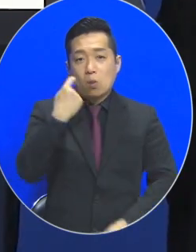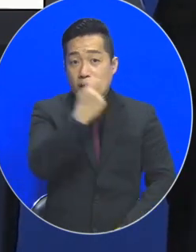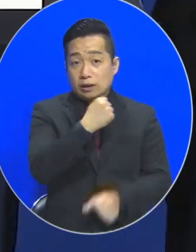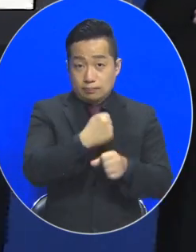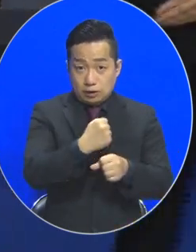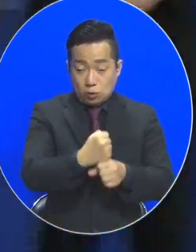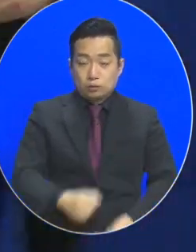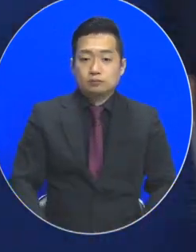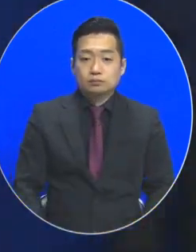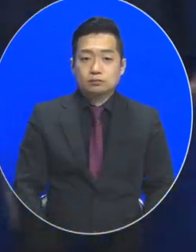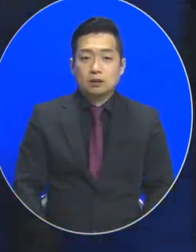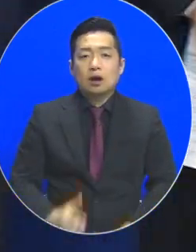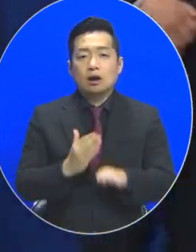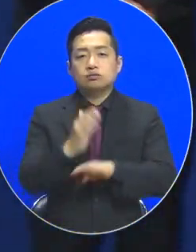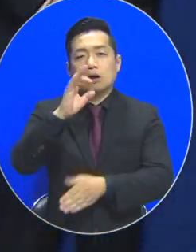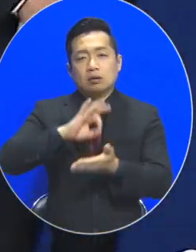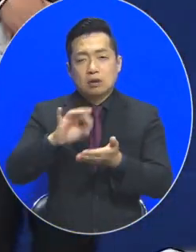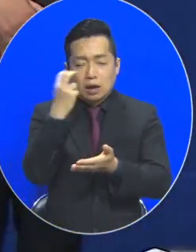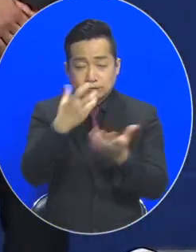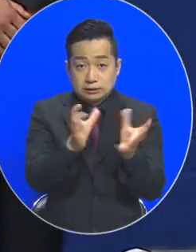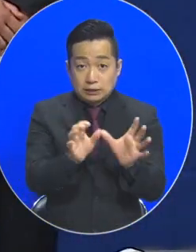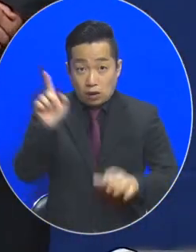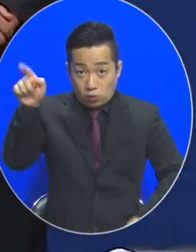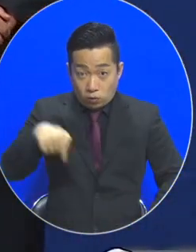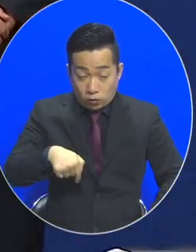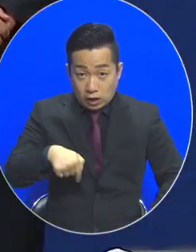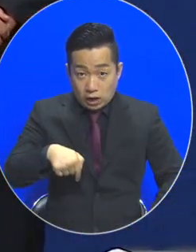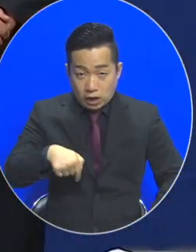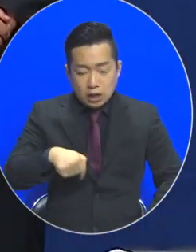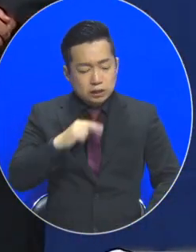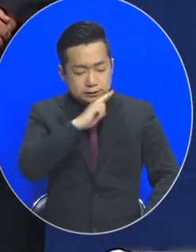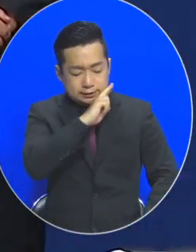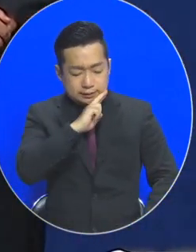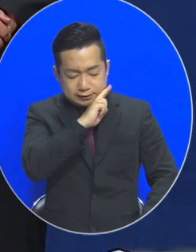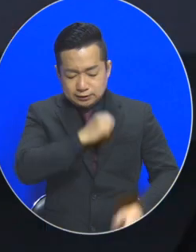조성하고 마약류 오남용 감시단을 통해 의심